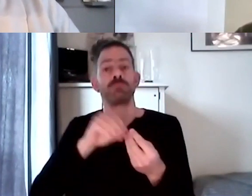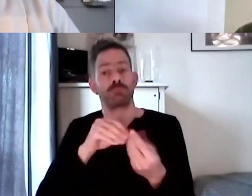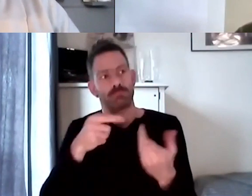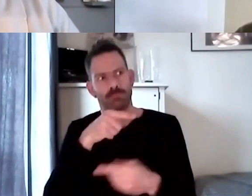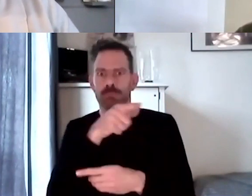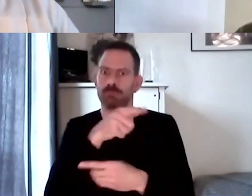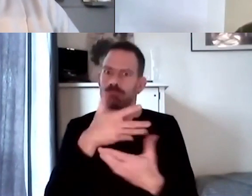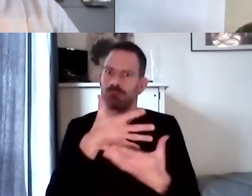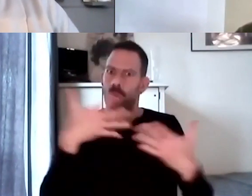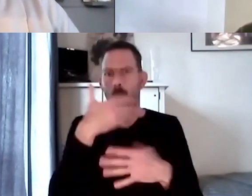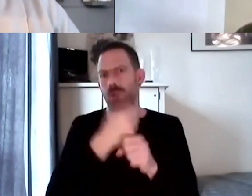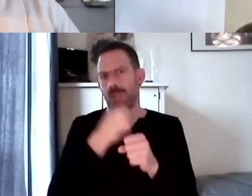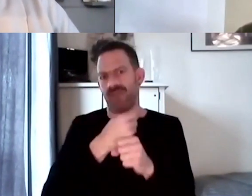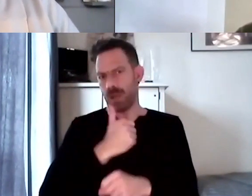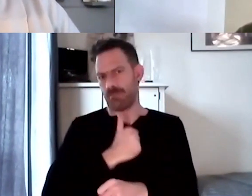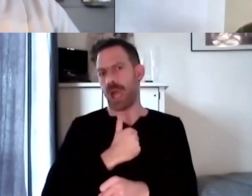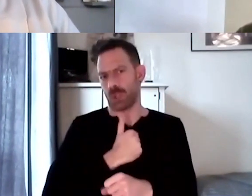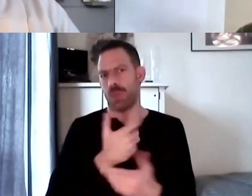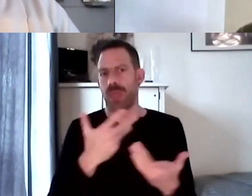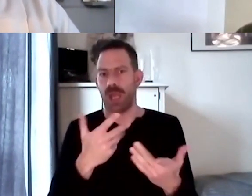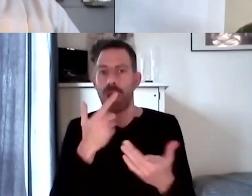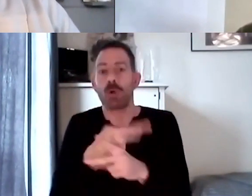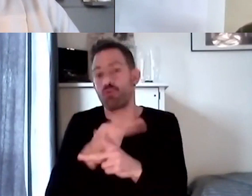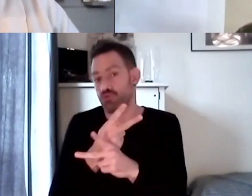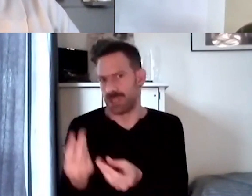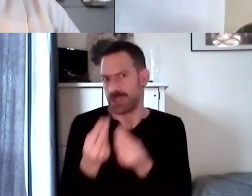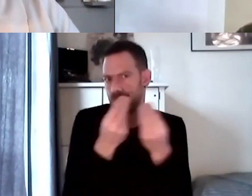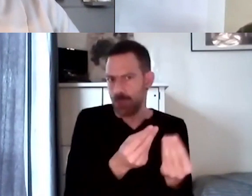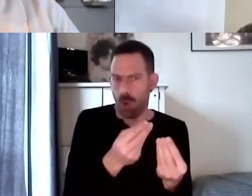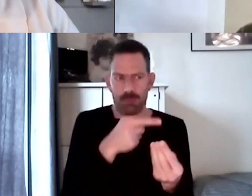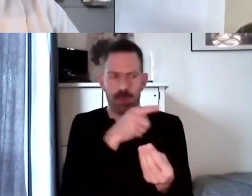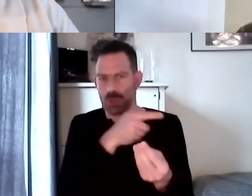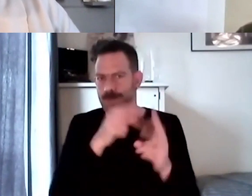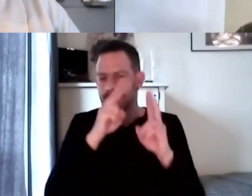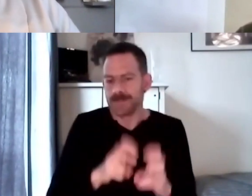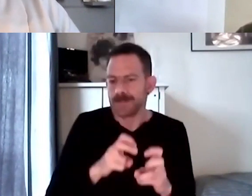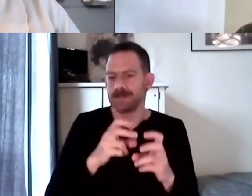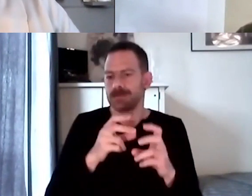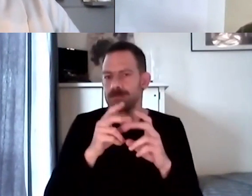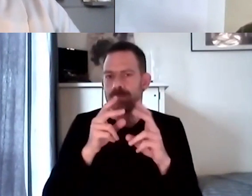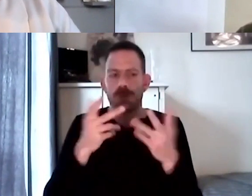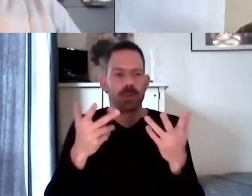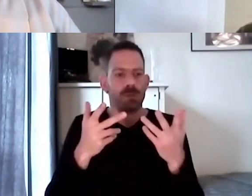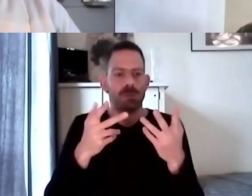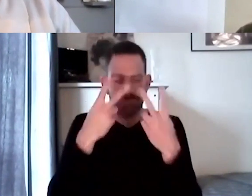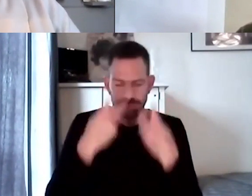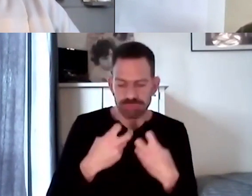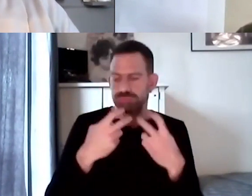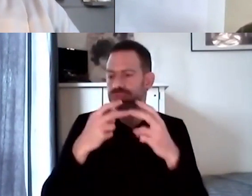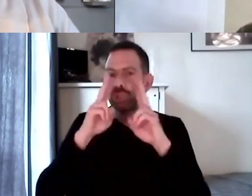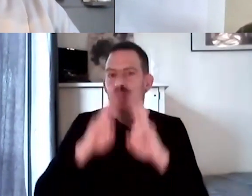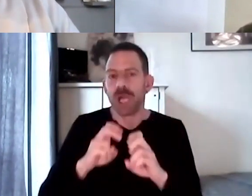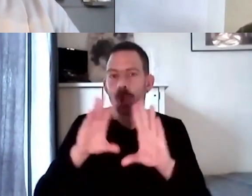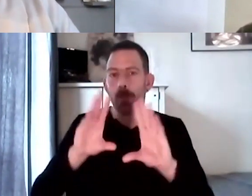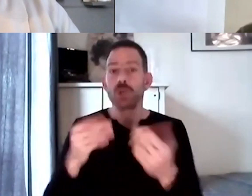travail personnel à faire sur la base des outils d'analyse, de recherche de poste, d'aller voir, par exemple, quelqu'un qui veut